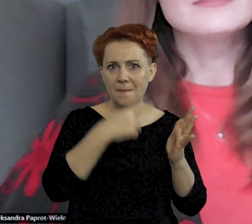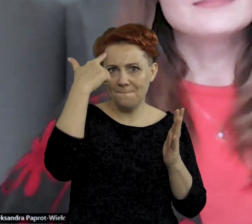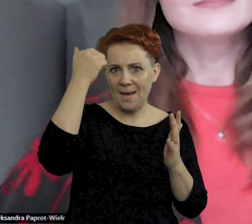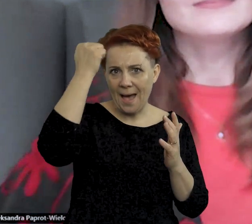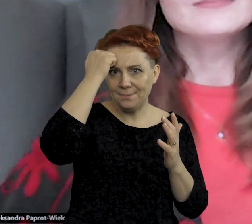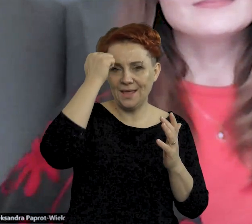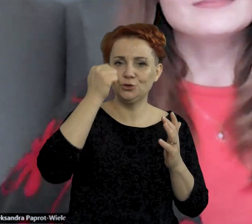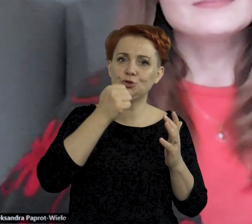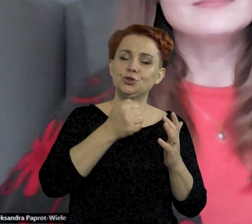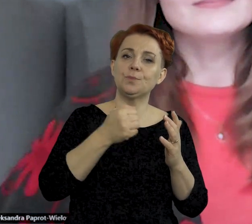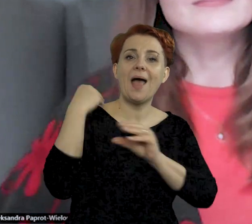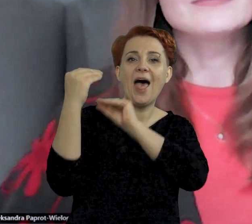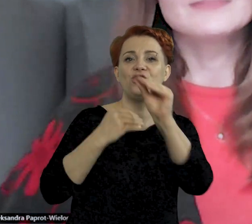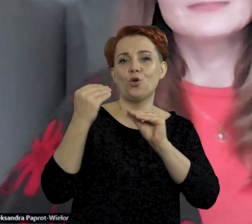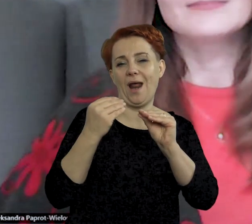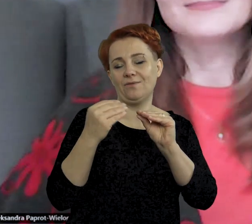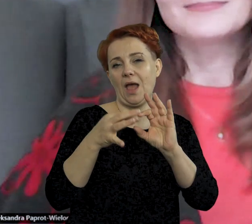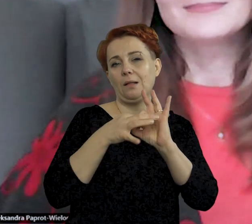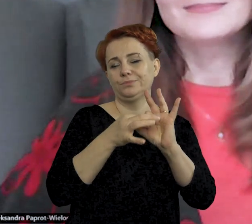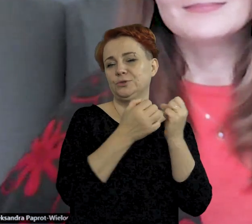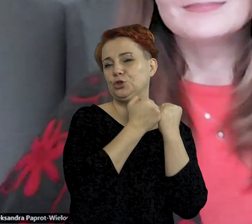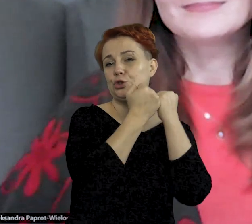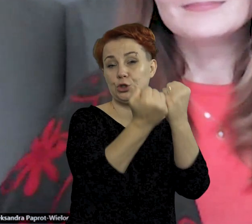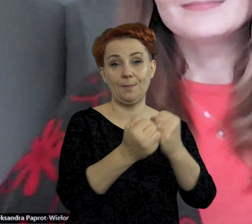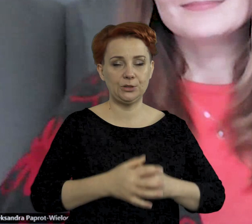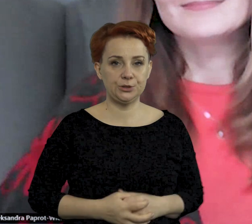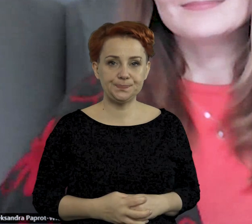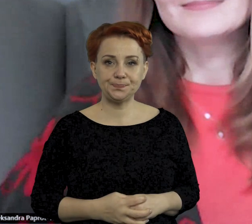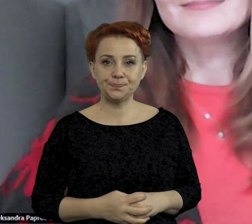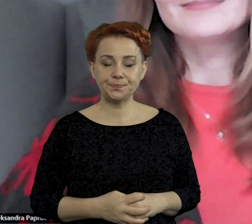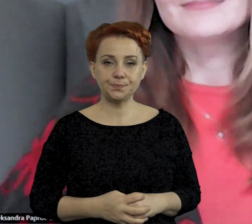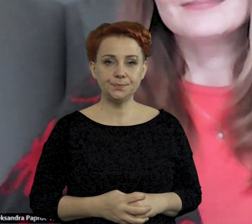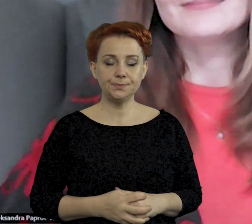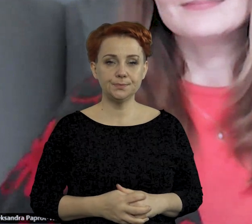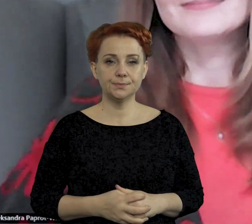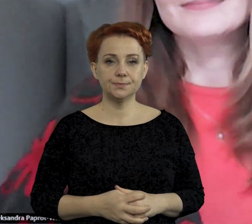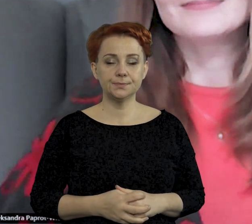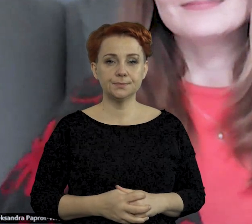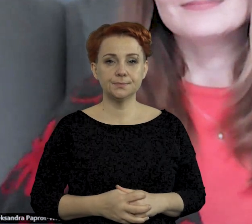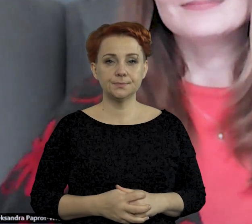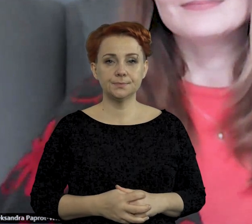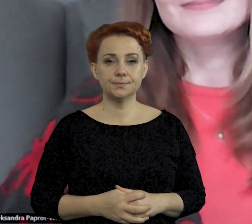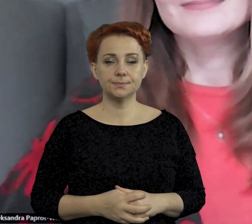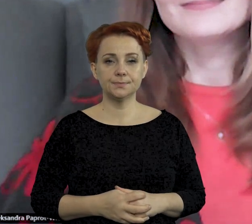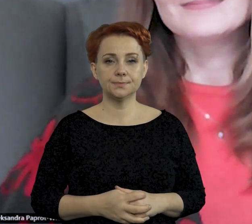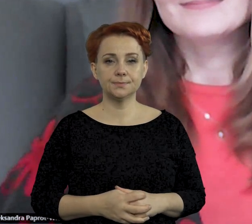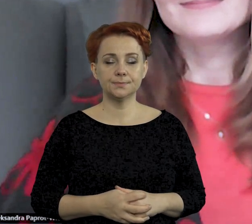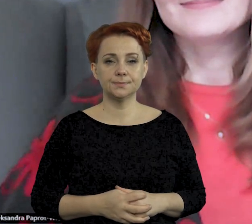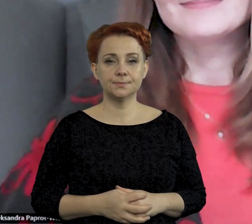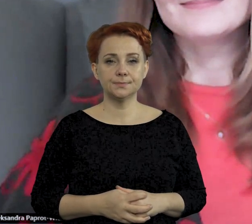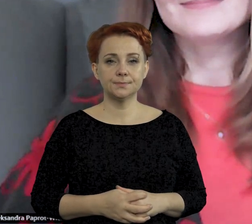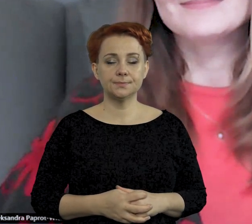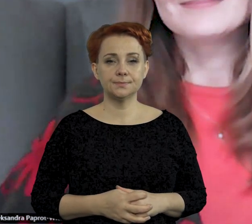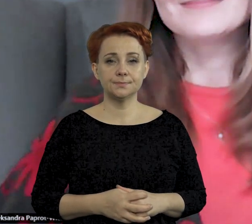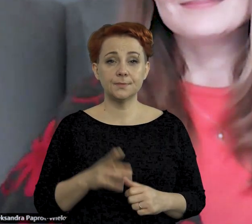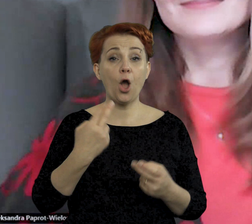o dyscyplinie? Zacznijmy od dyscypliny. Ja może bym powiedział w ten sposób, skoro wywołałaś mnie do tablicy,